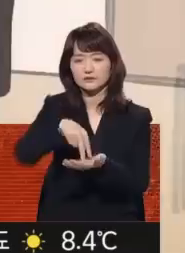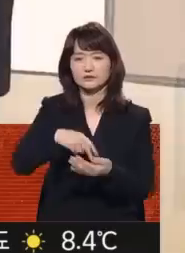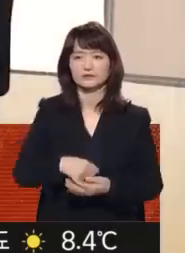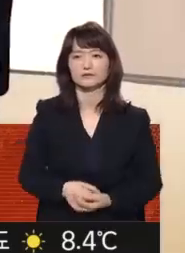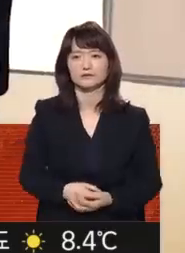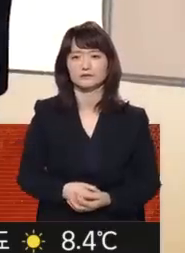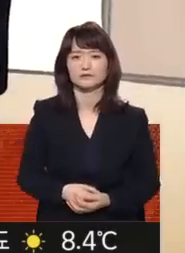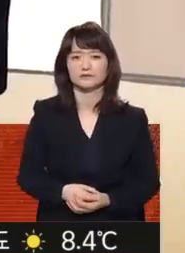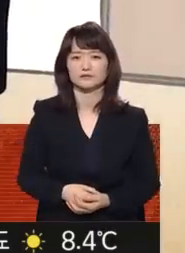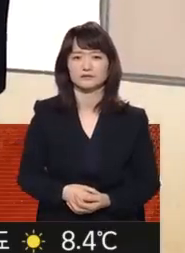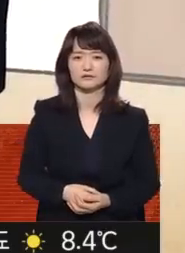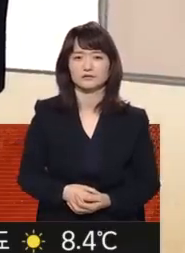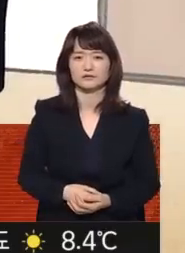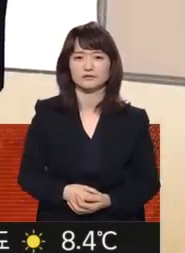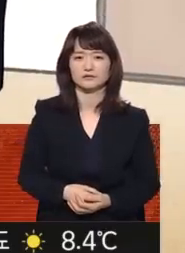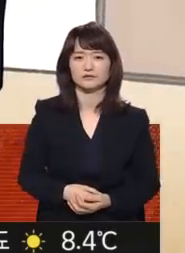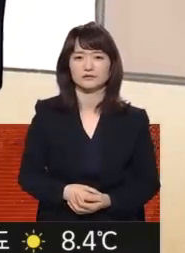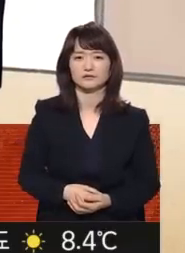되게 이제 뭐랄까